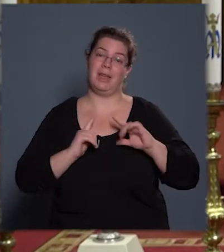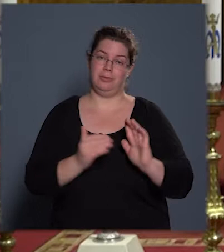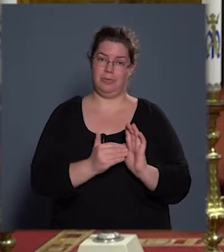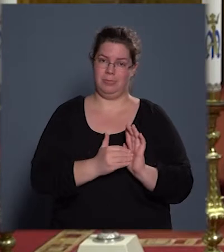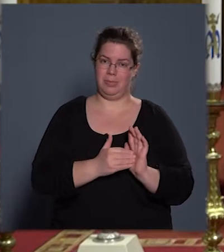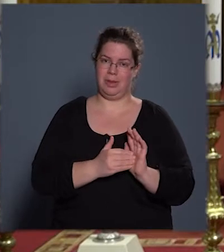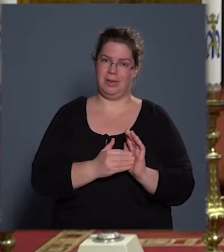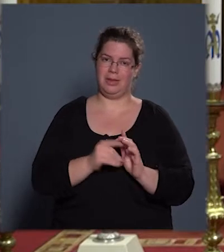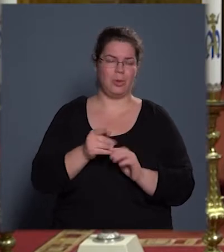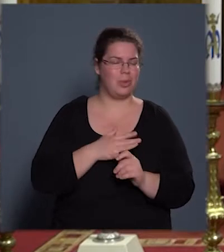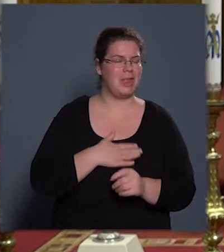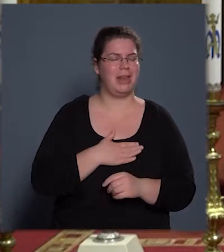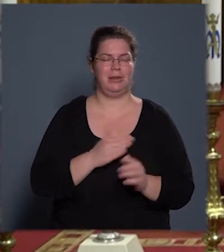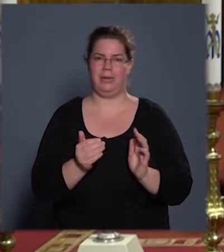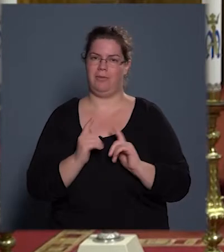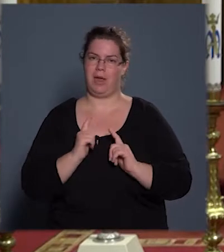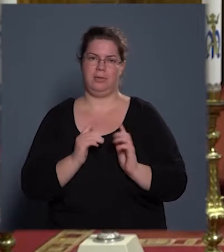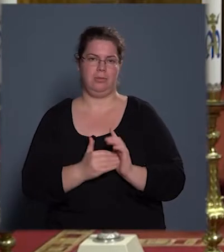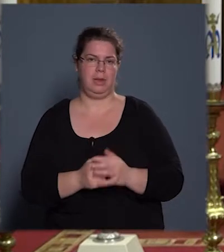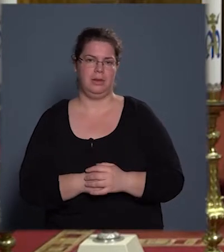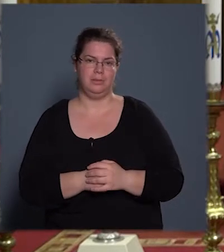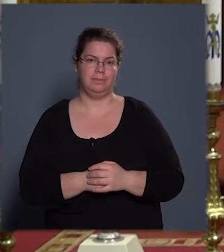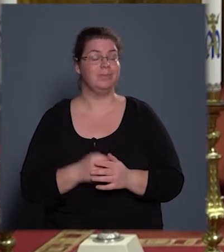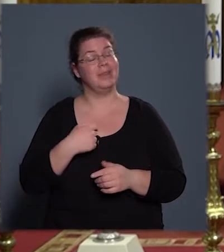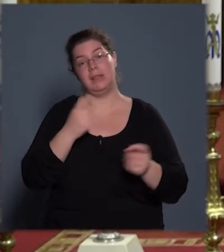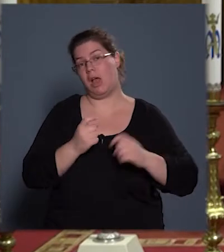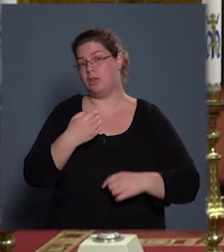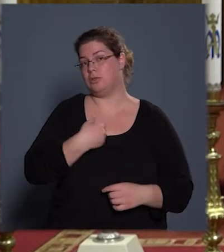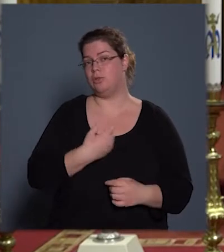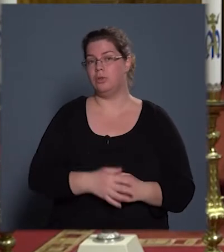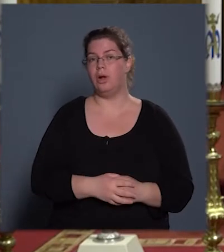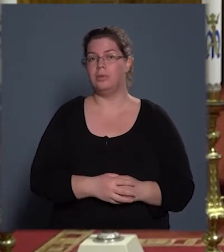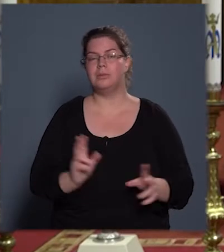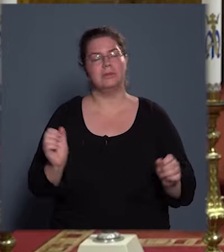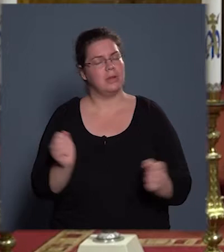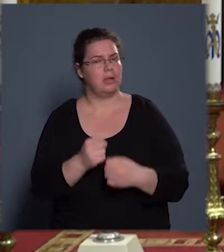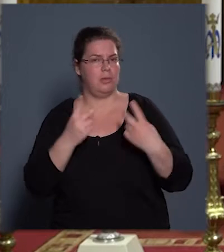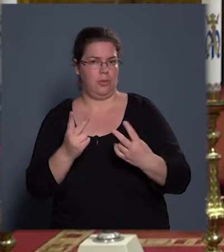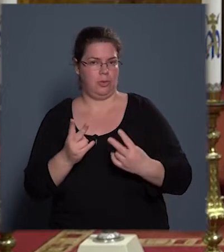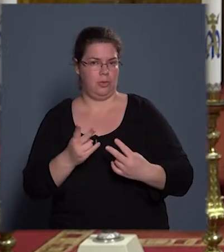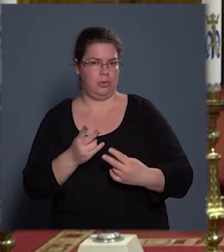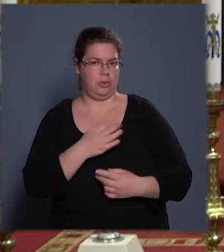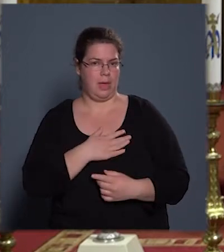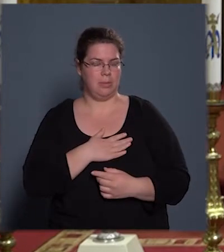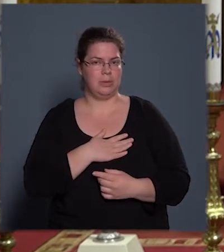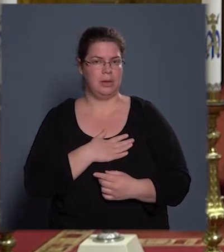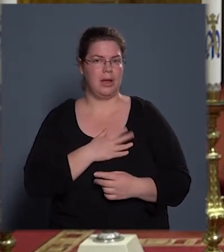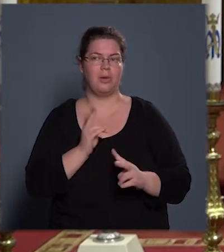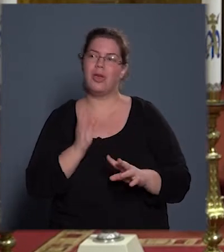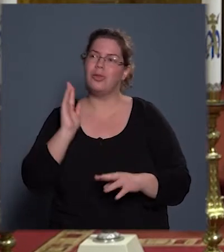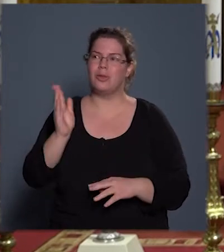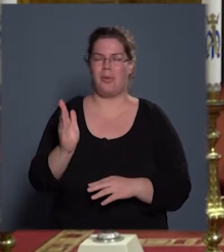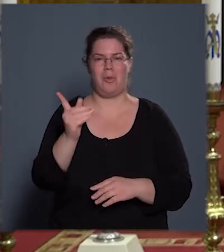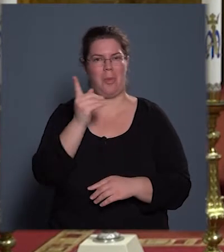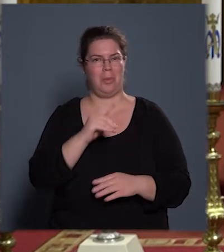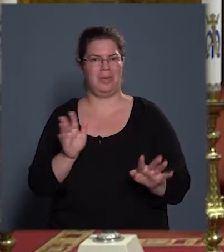ő szeretetüket várjuk még. Én azt gondolom, hogy nagyon fontos számunkra, hogy a jövő mit